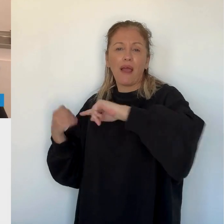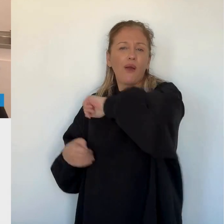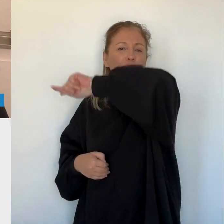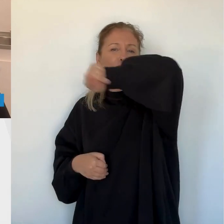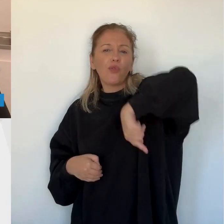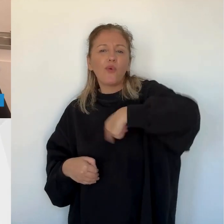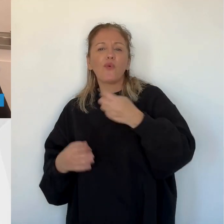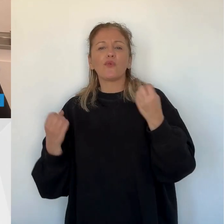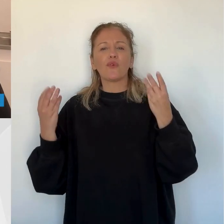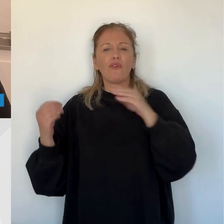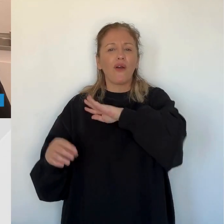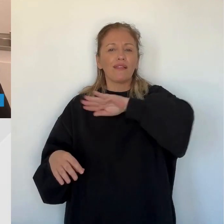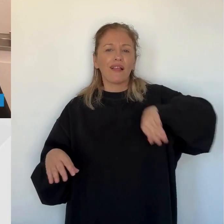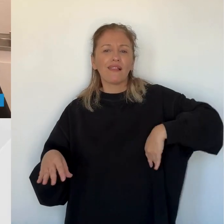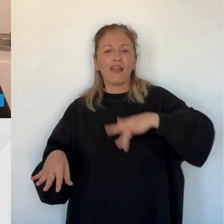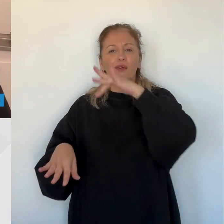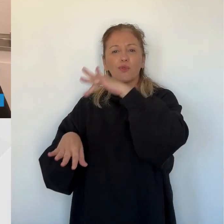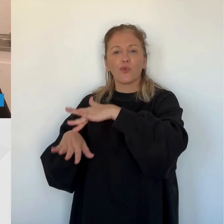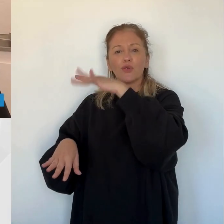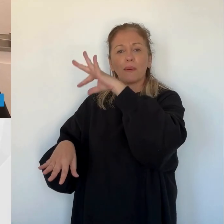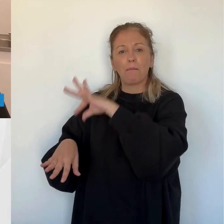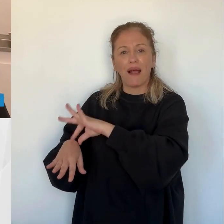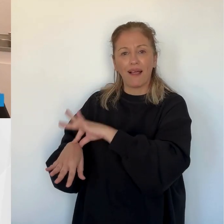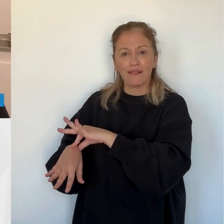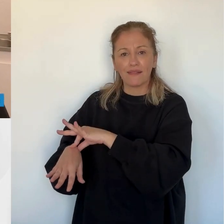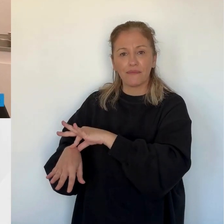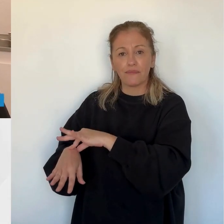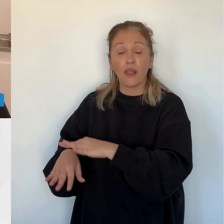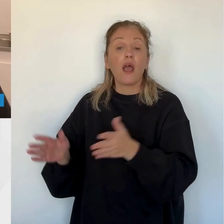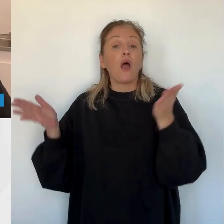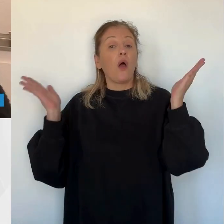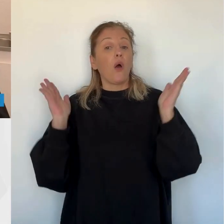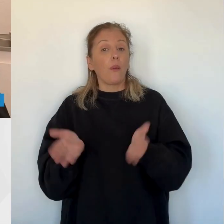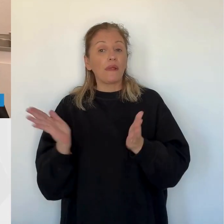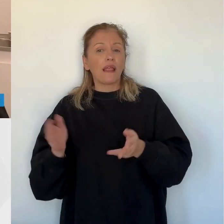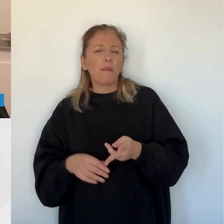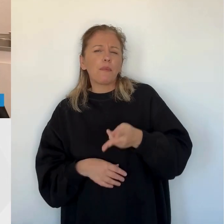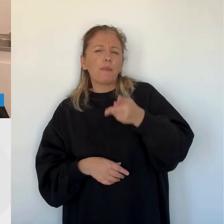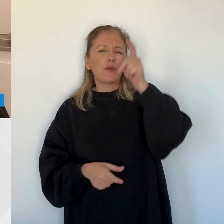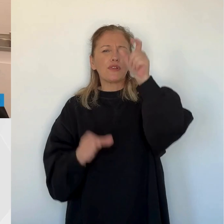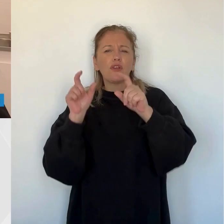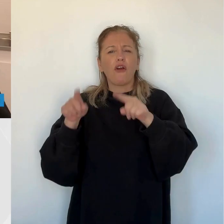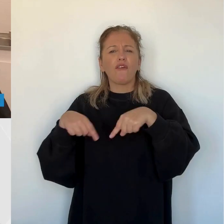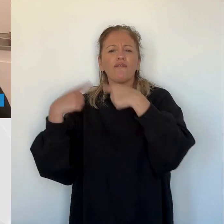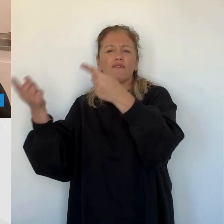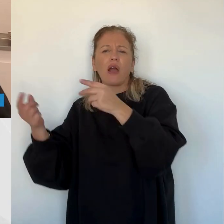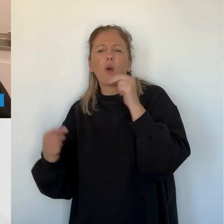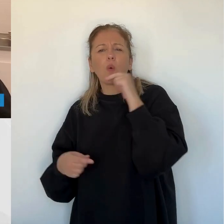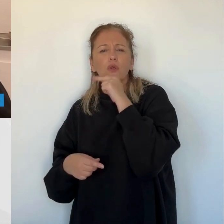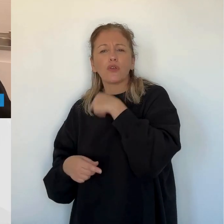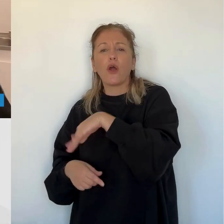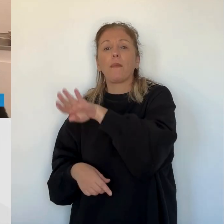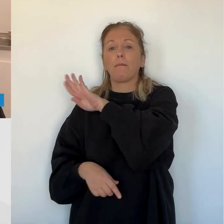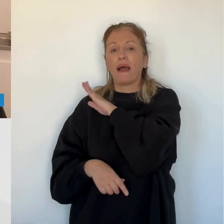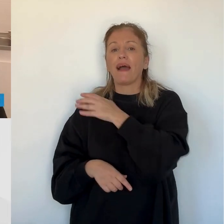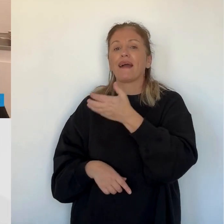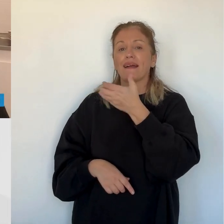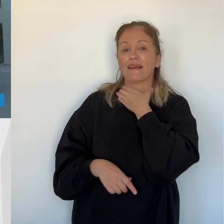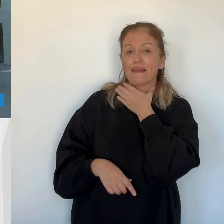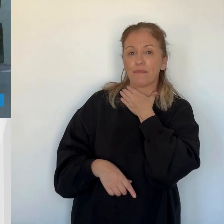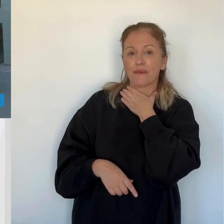puis voilà. Il y a le bras de mer qui fait qu'on est toujours après les dernières à avoir la